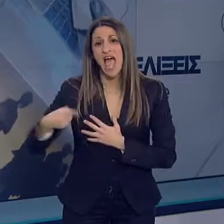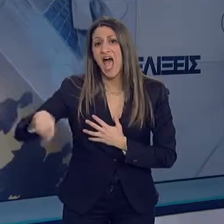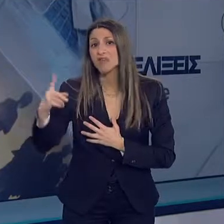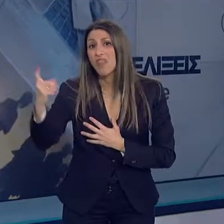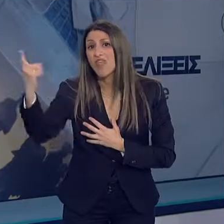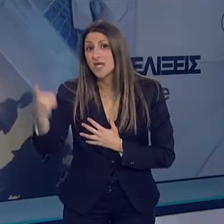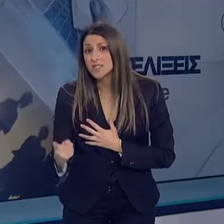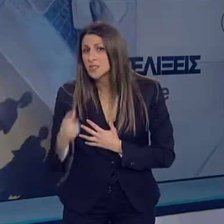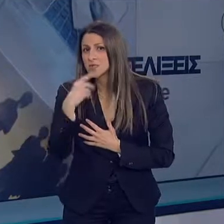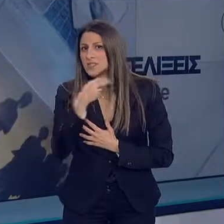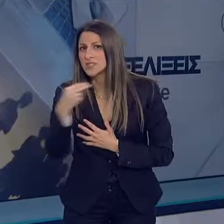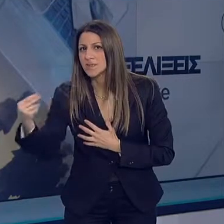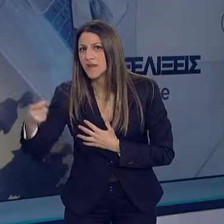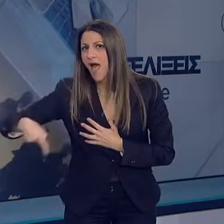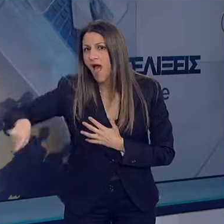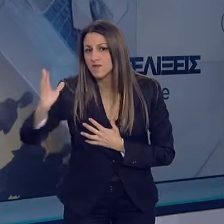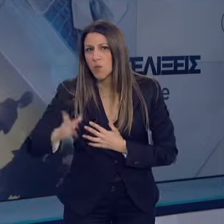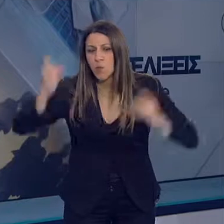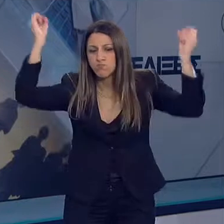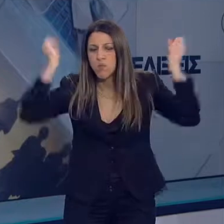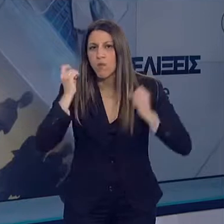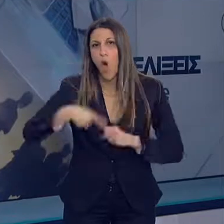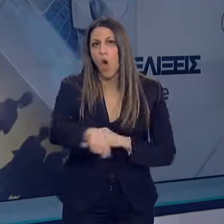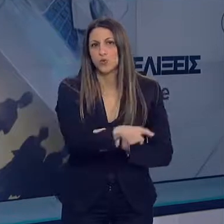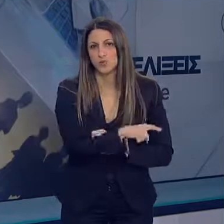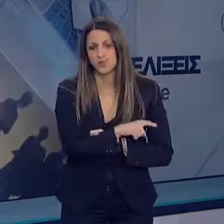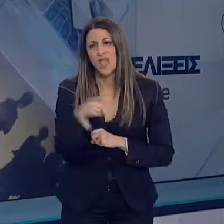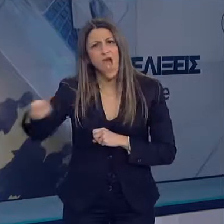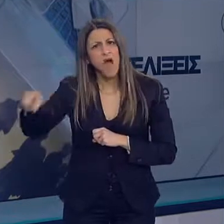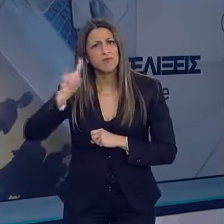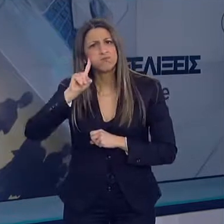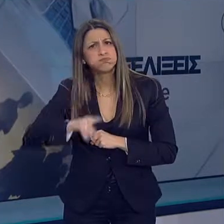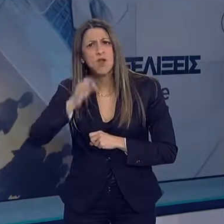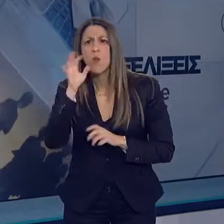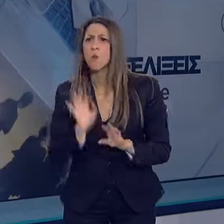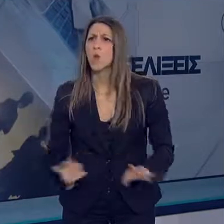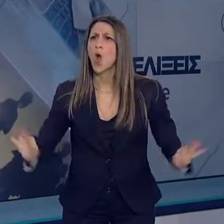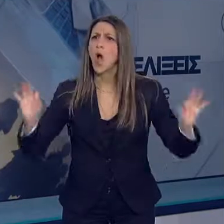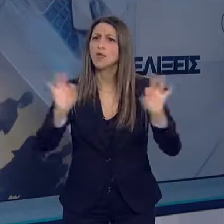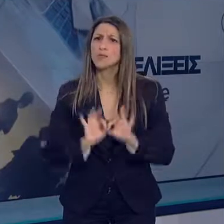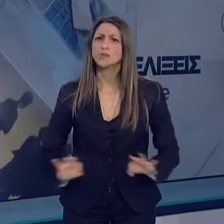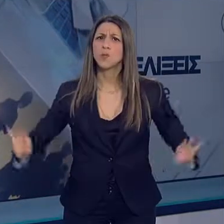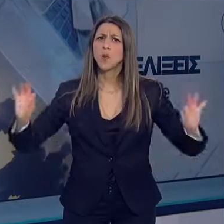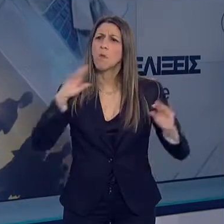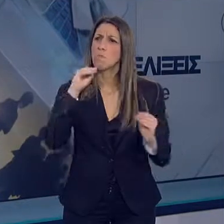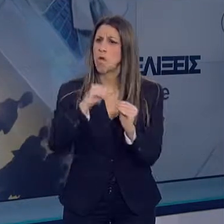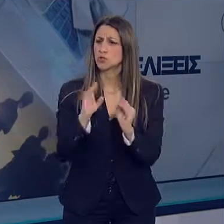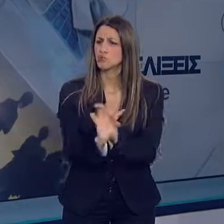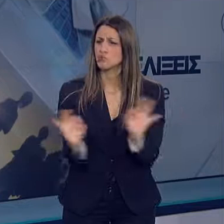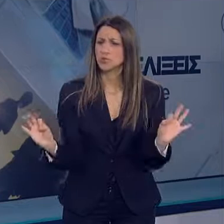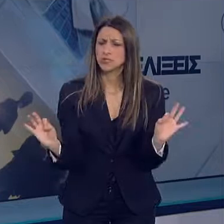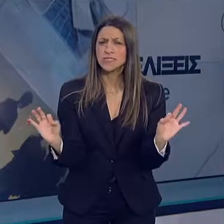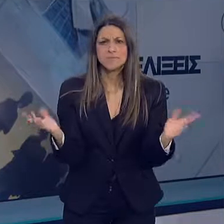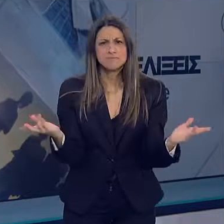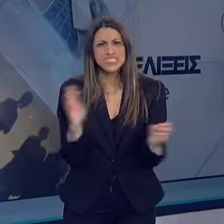καταστρέψουν αυτό που έχουμε χτίσει με τόση προσπάθεια. Δηλώνουν ευθαρσώς ότι κάνουν ετοιμασίες, λες και δεν έχει γίνει τίποτα. Λες και ο